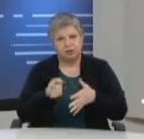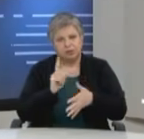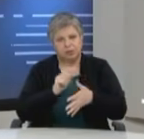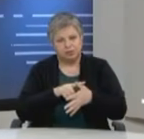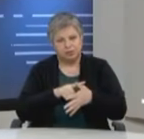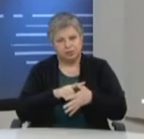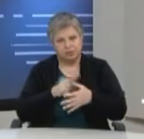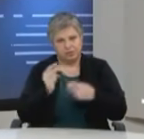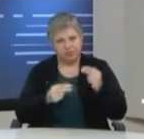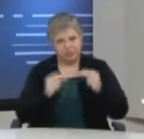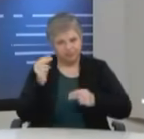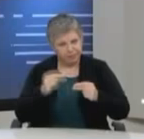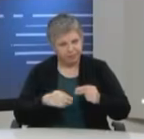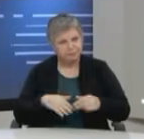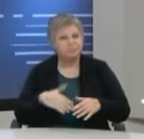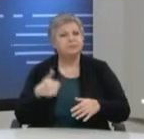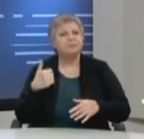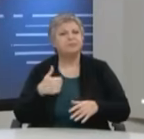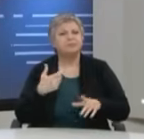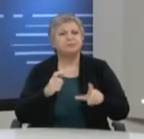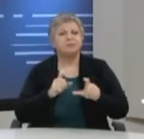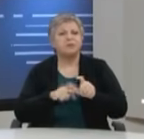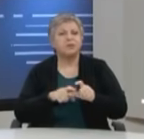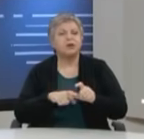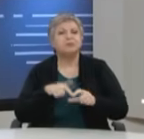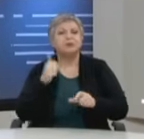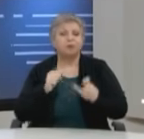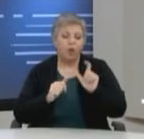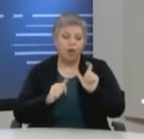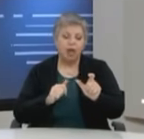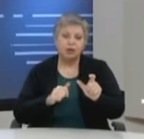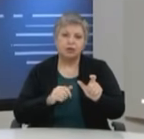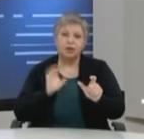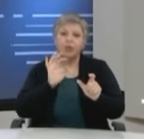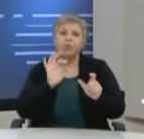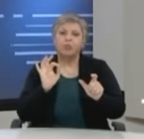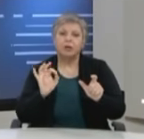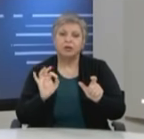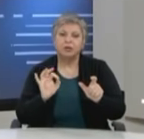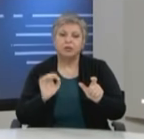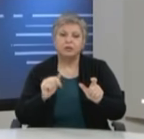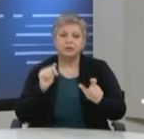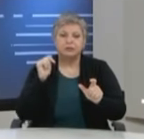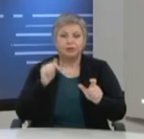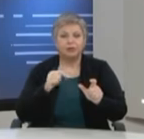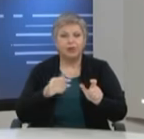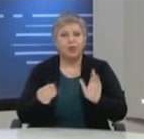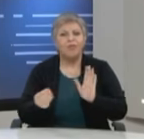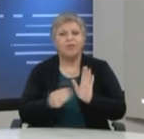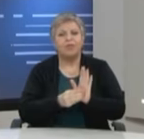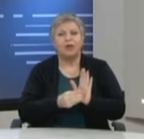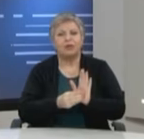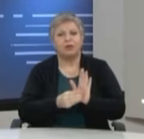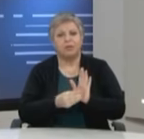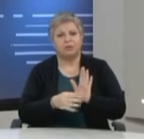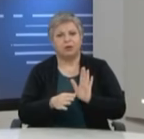Κατοντάδες εταιρείες χρησιμοποιούν το επίθετο μακεδονικός ή μακεδονικός στον μπραντ τους. Είναι